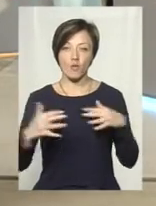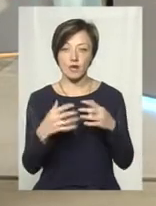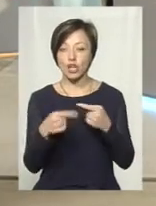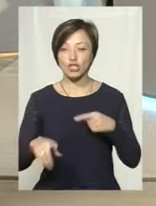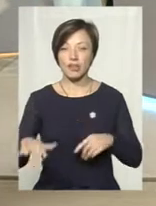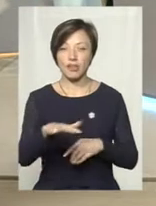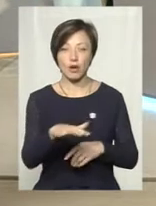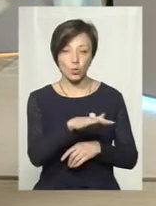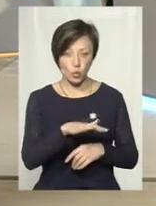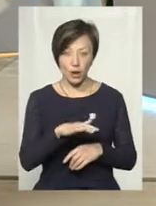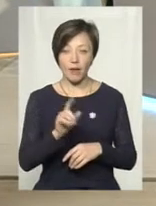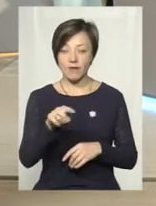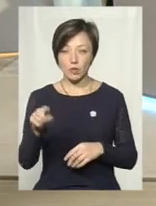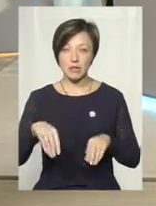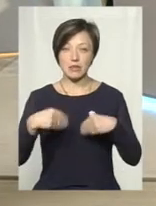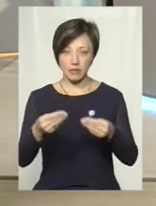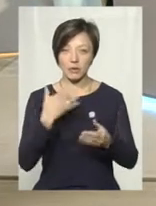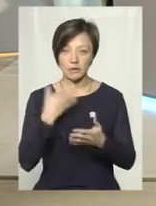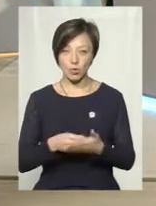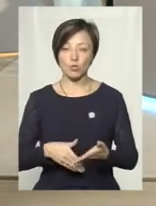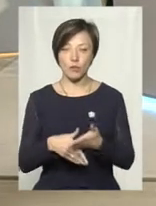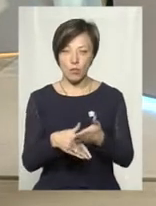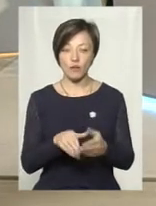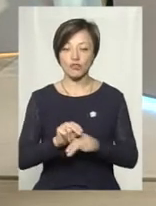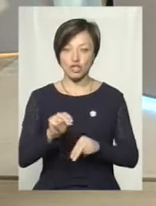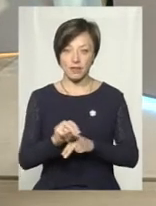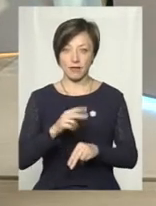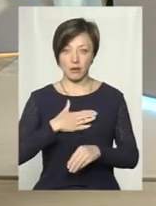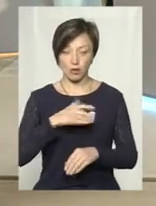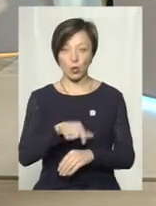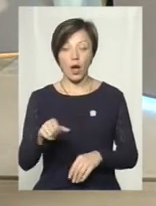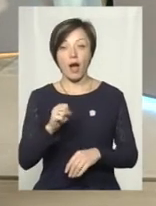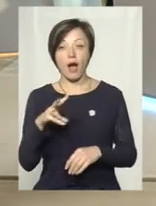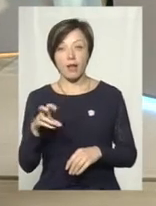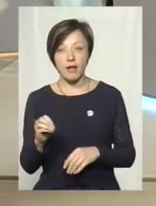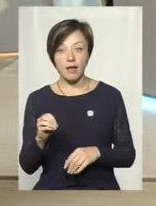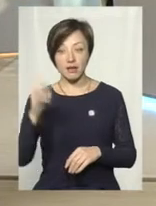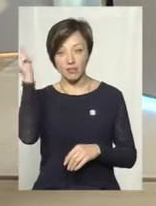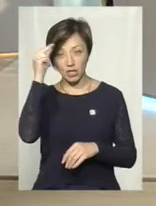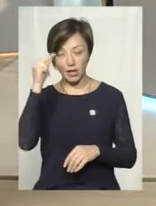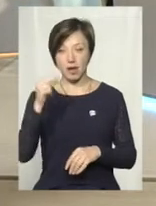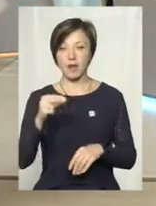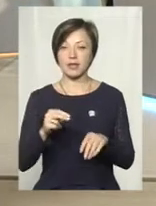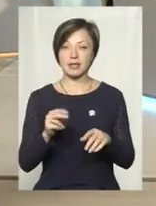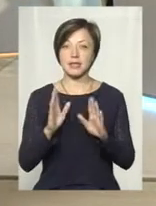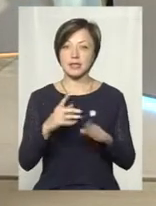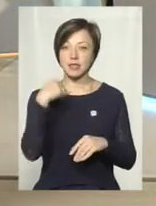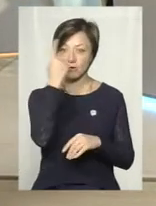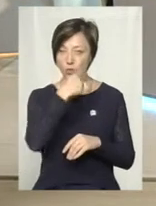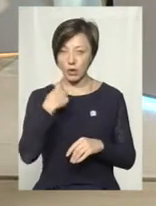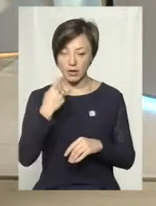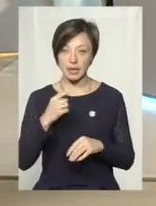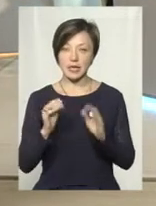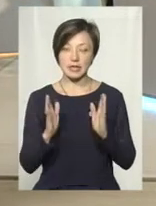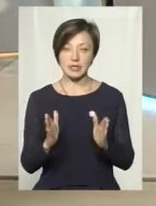інших територіях. Вони надавали свою допомогу, вони вчили, але суто навчання таких осіб – це суто індивідуальне,